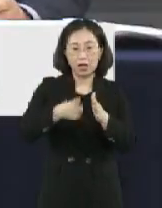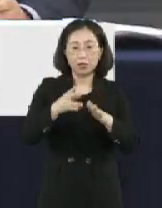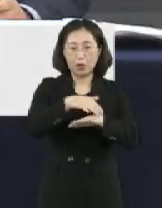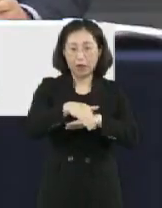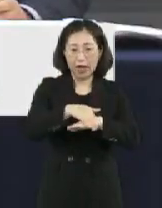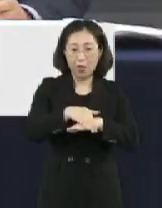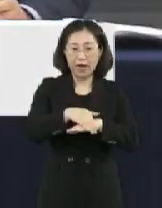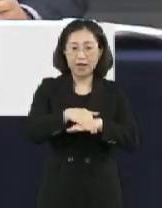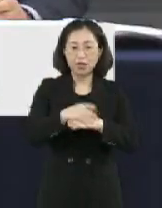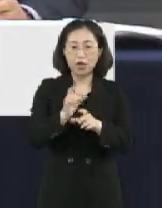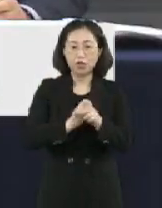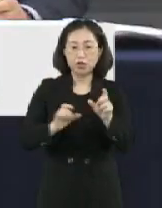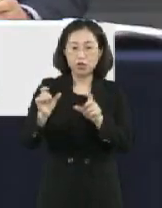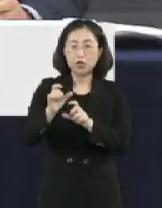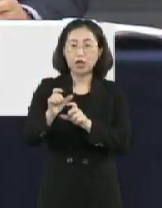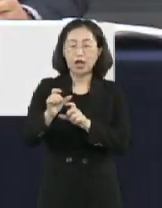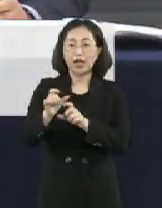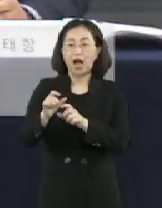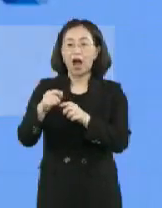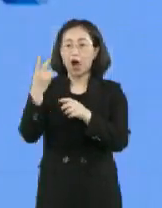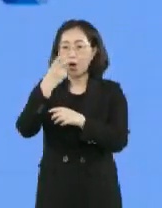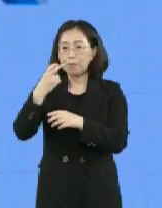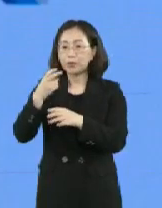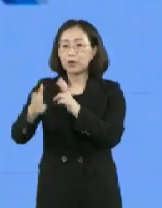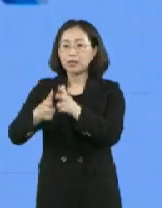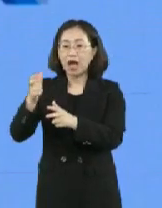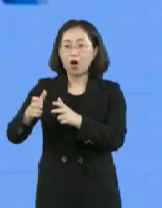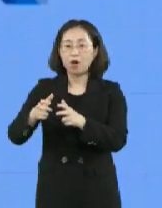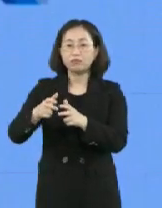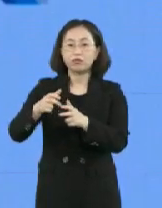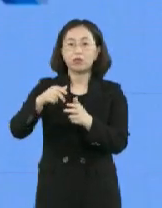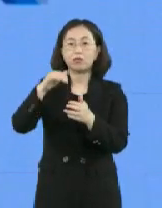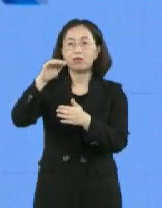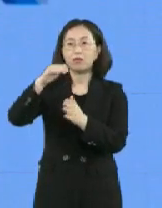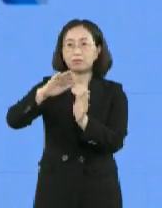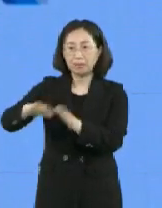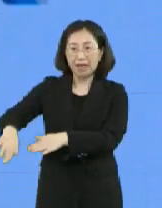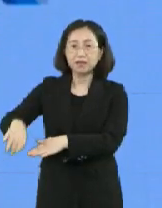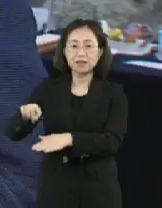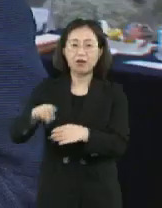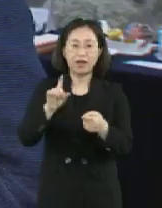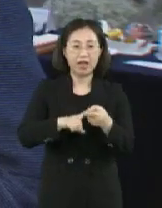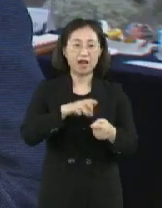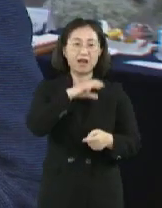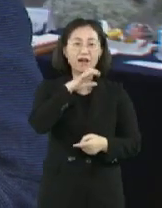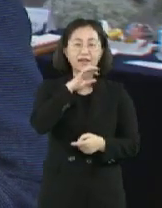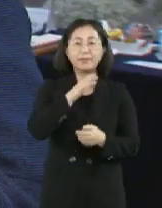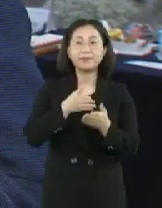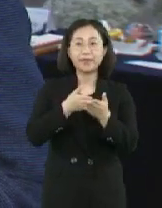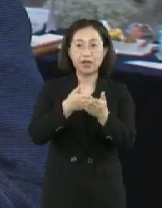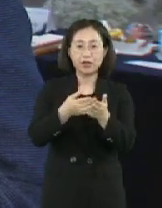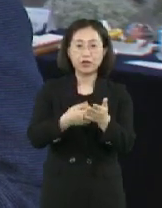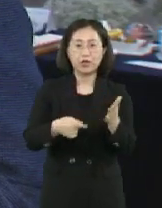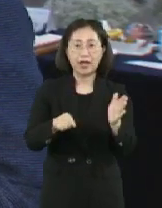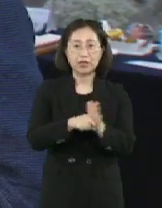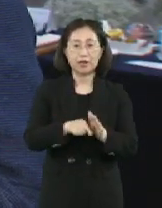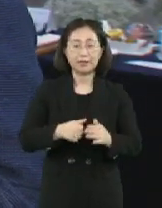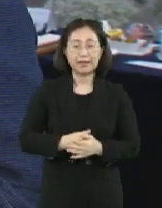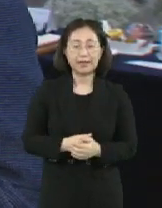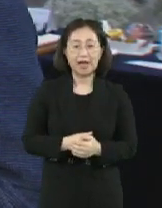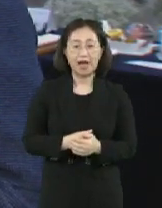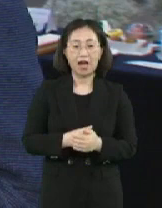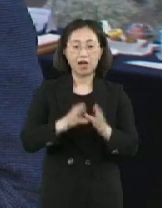구축계획에서 추가 검토 사업으로 밀려난 데 대한 항의성 간담회의 성격입니다. 이번 회의에서 12개 시군은